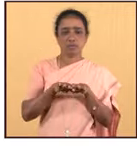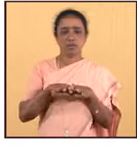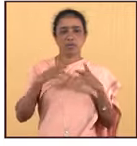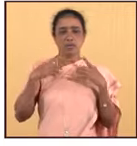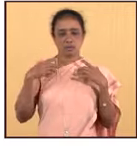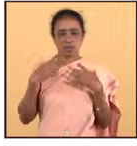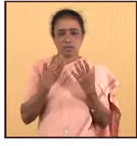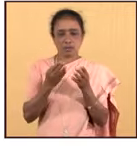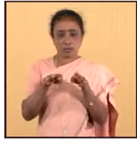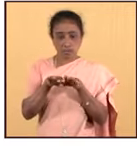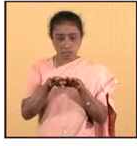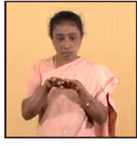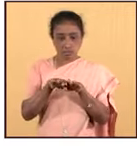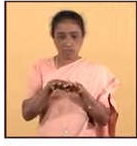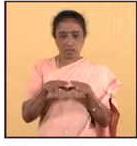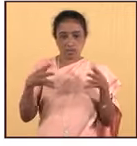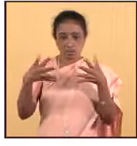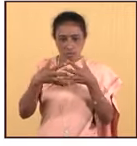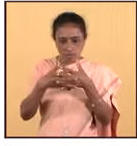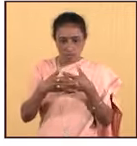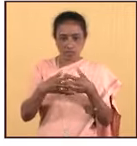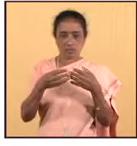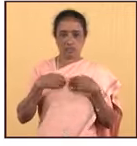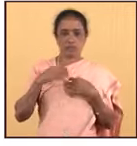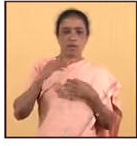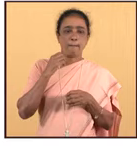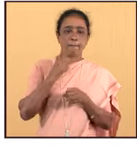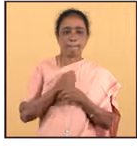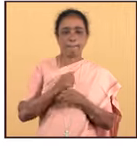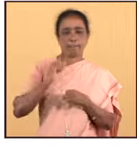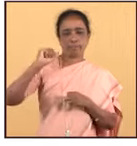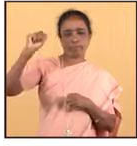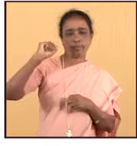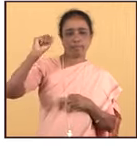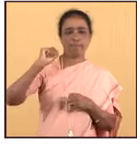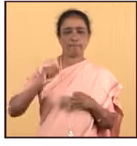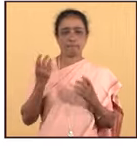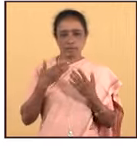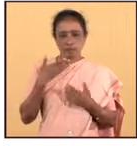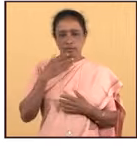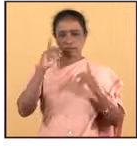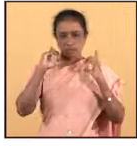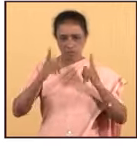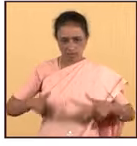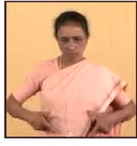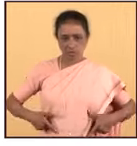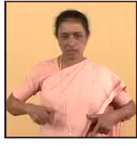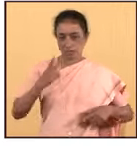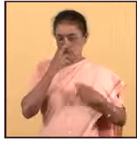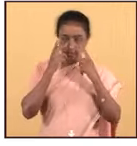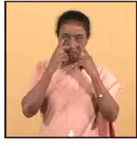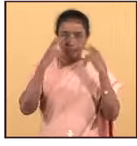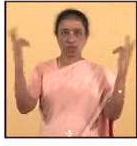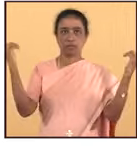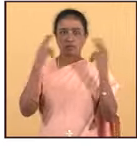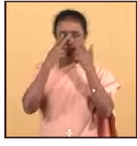சமத்துவம், சகோதரத்துவம் மற்றும் கூட்டுறவு வாழ்க்கை போன்ற மக்களாட்சியின் மதிப்புகளை பலப்படுத்துவதற்கு வாழ்க்கை குறித்த